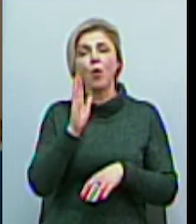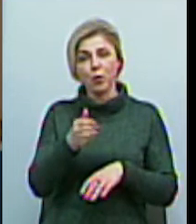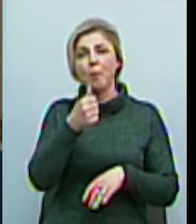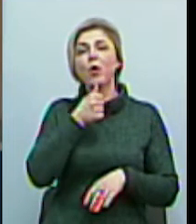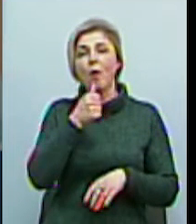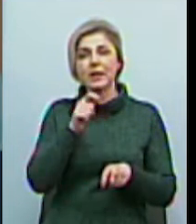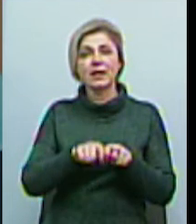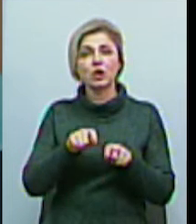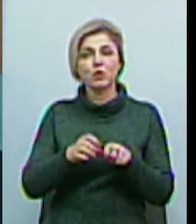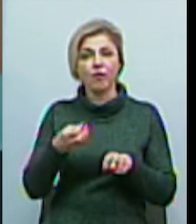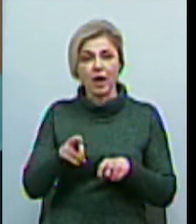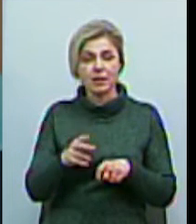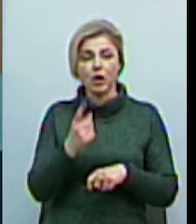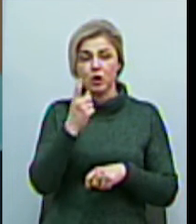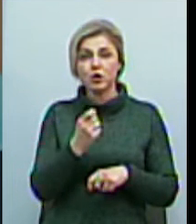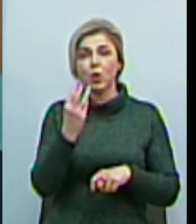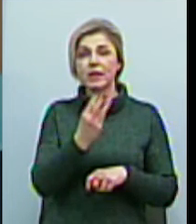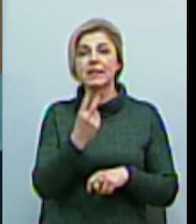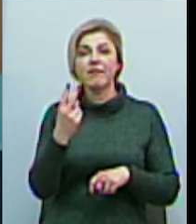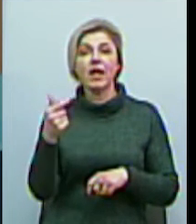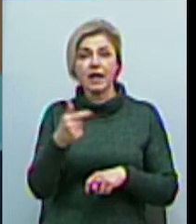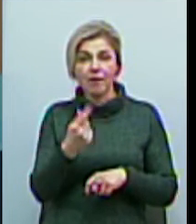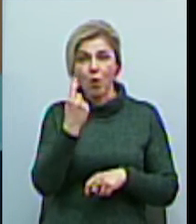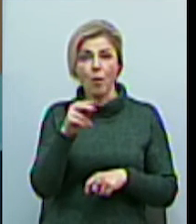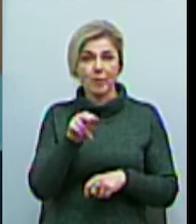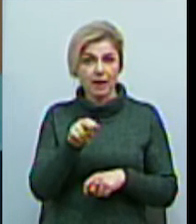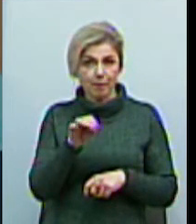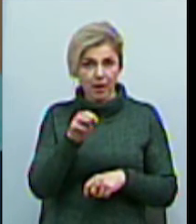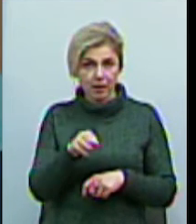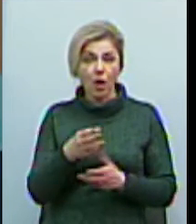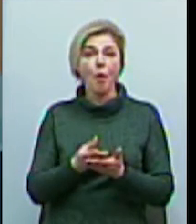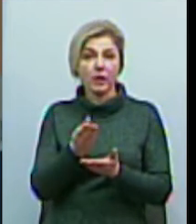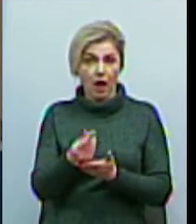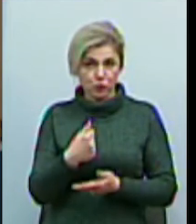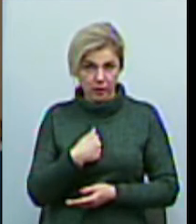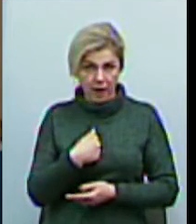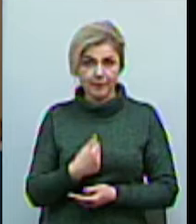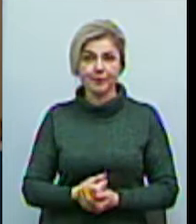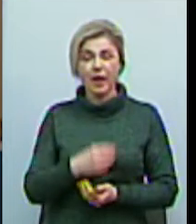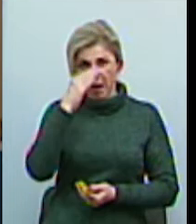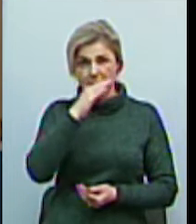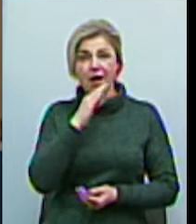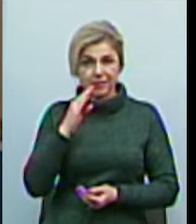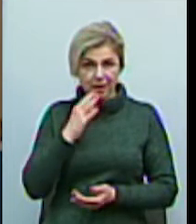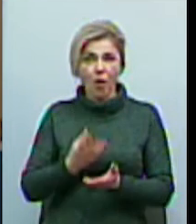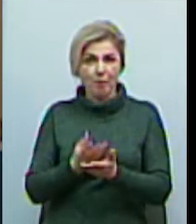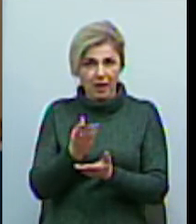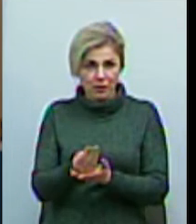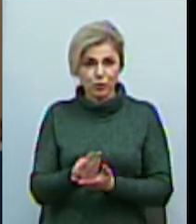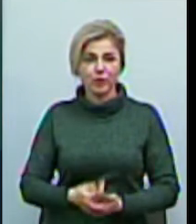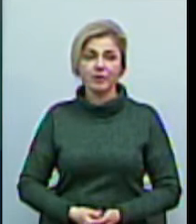тестування. 132 гривні один предмет оплачую я, ну, батьки, я батьки.